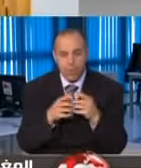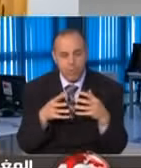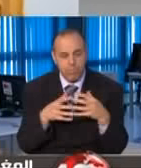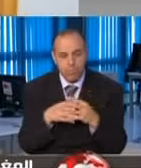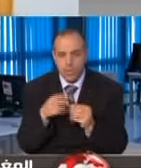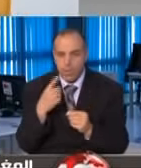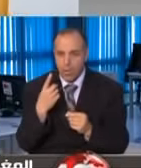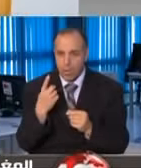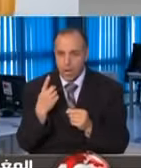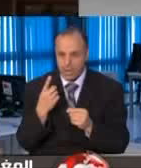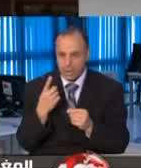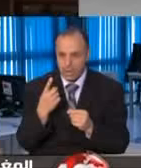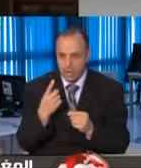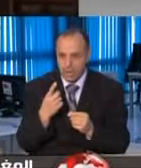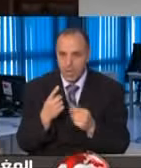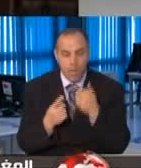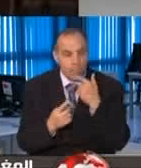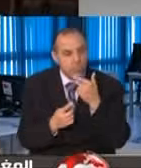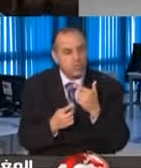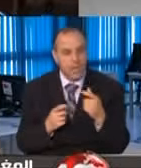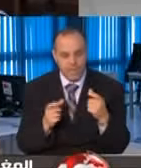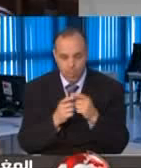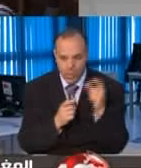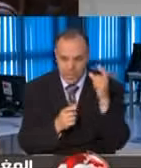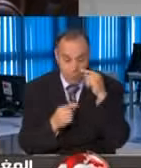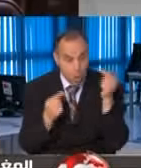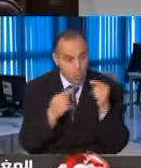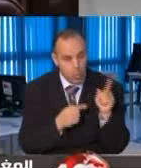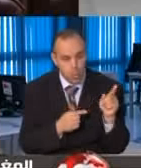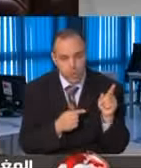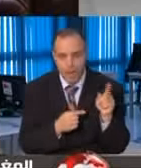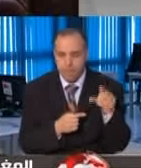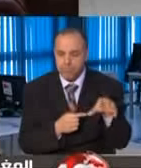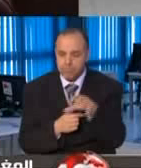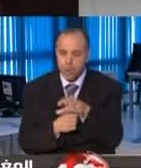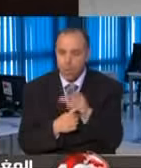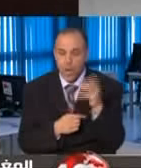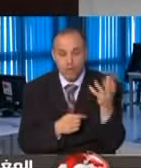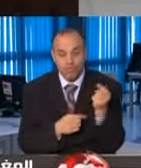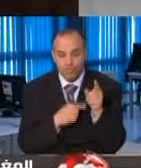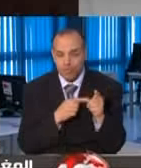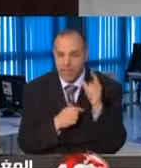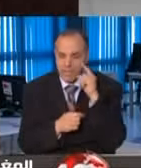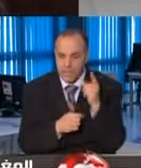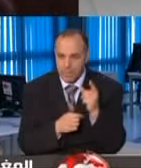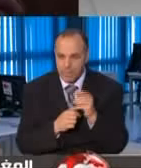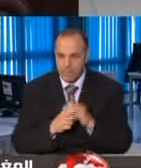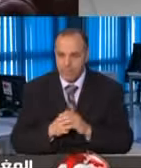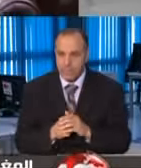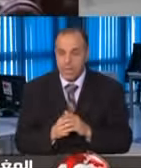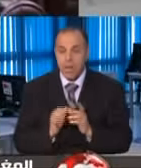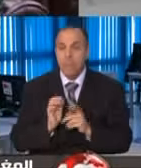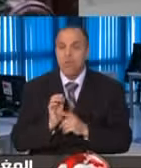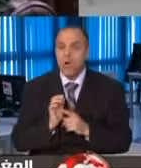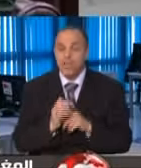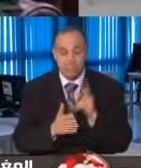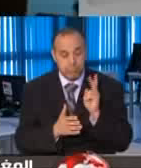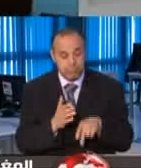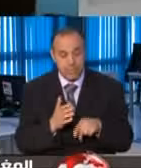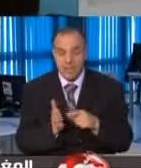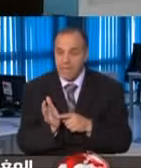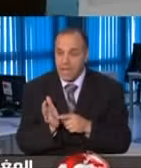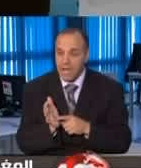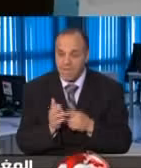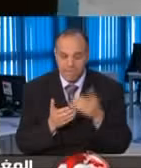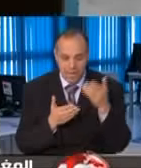في ليبيا لطرد ما يسمى بتنظيم الدولة الإسلامية من مناطق يسيطر عليها في ليبيا، مؤكدا أن توقيع الاتفاق